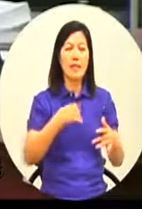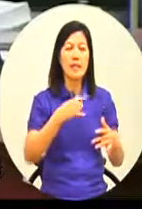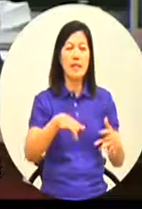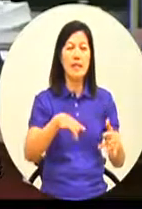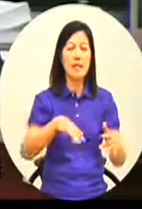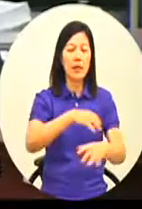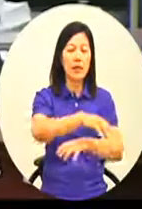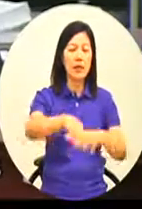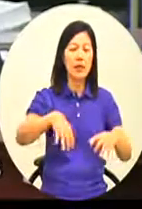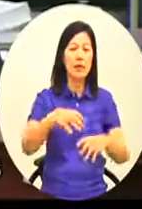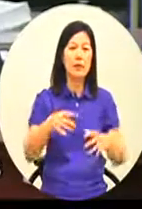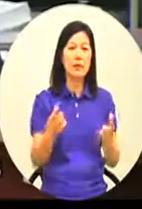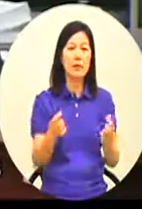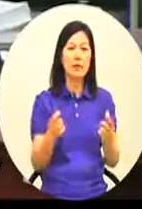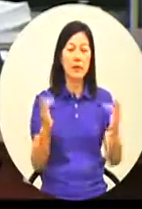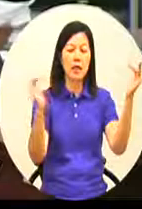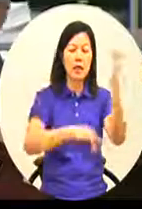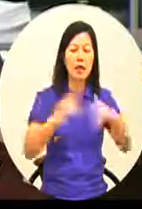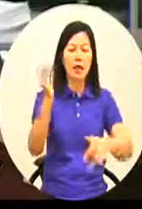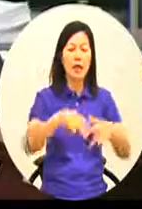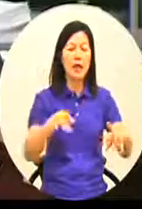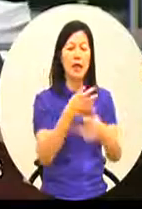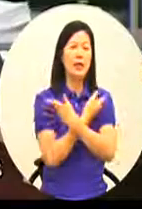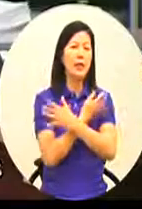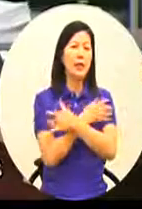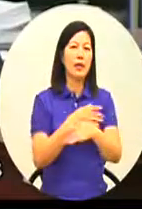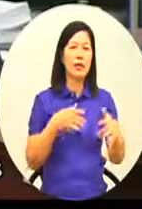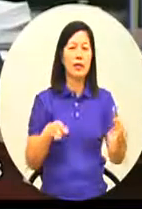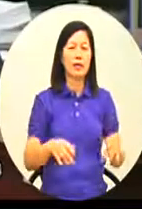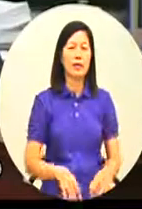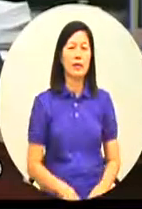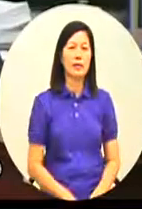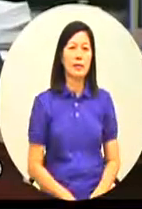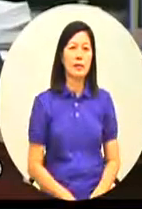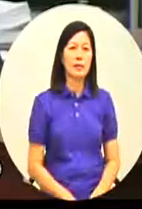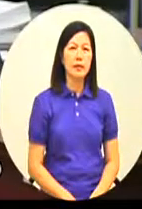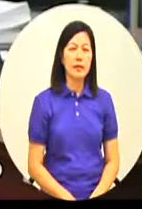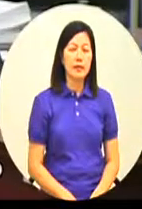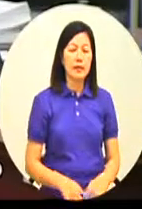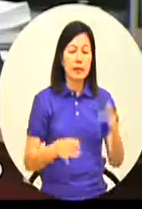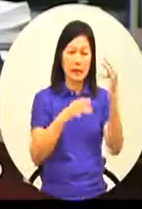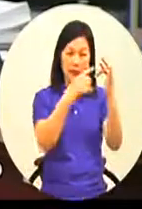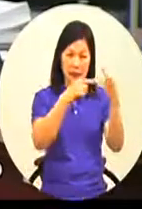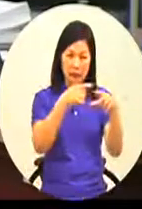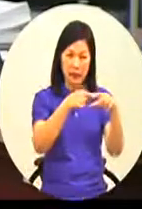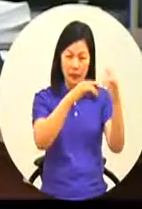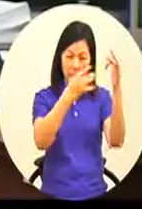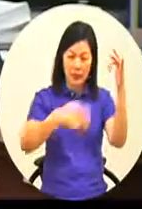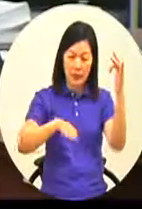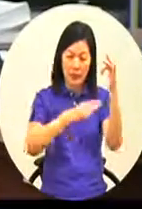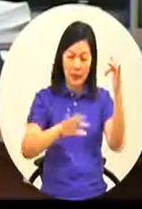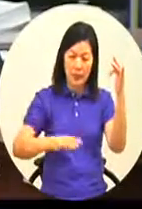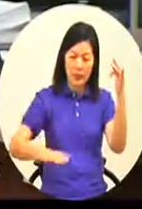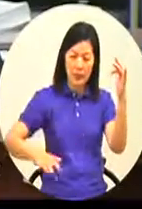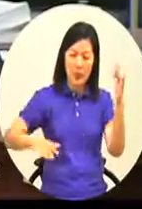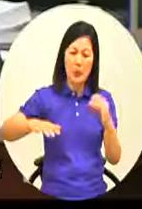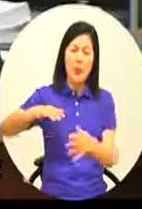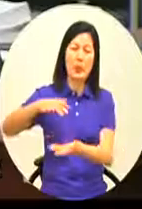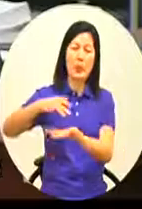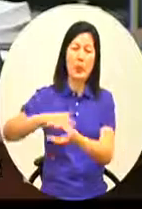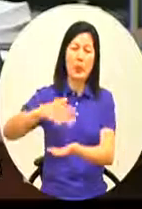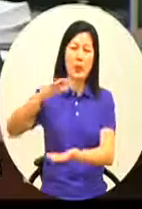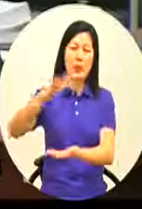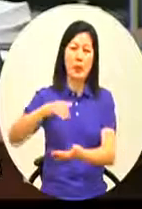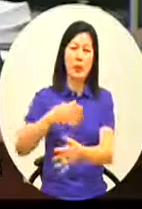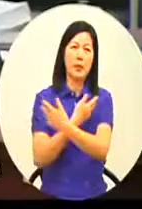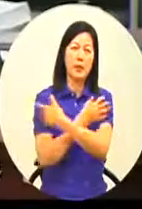伊安怎落叶安怎倒的拢无管伊啊，内底就是拢无咧插伊啊。迄内底树花拢头笑外高，规笑高，拢无咧插伊。即